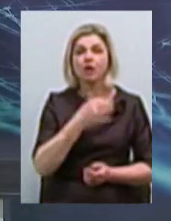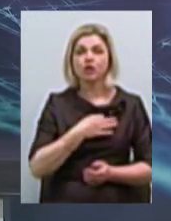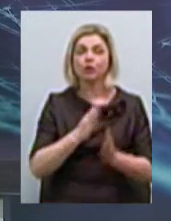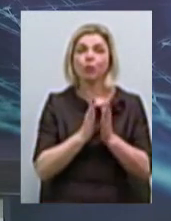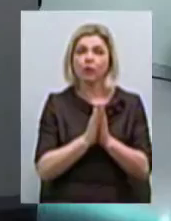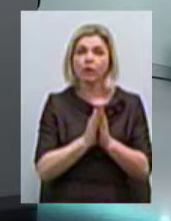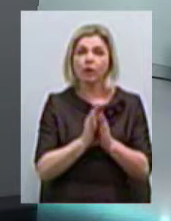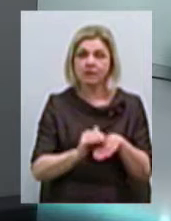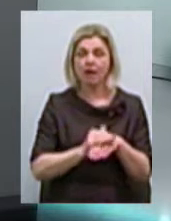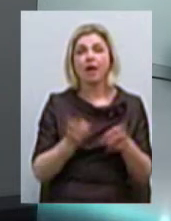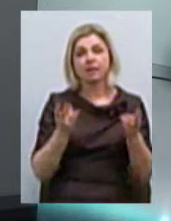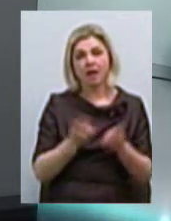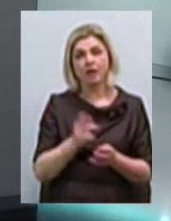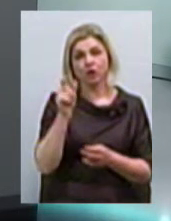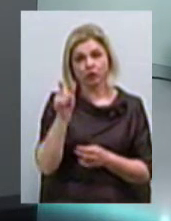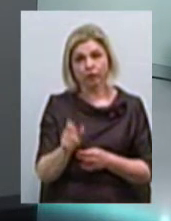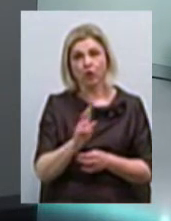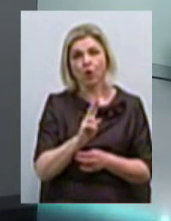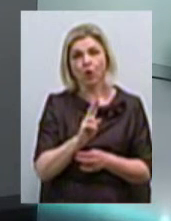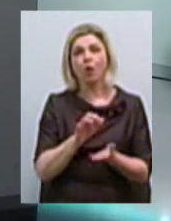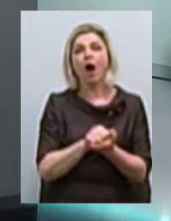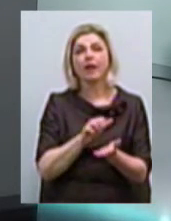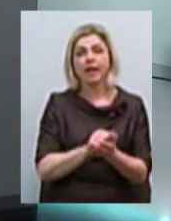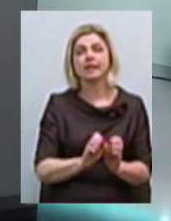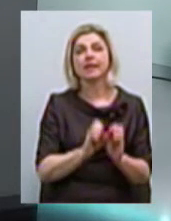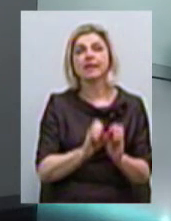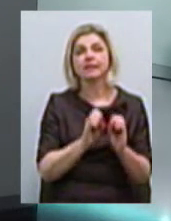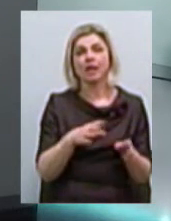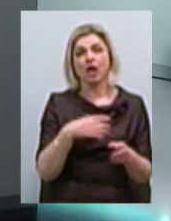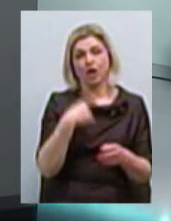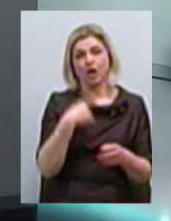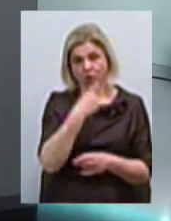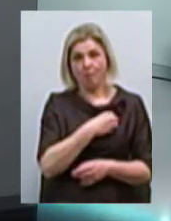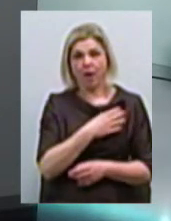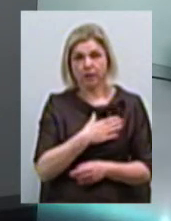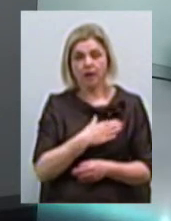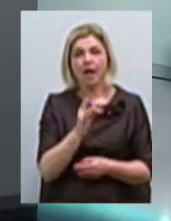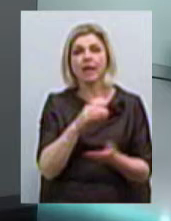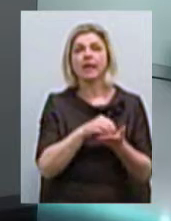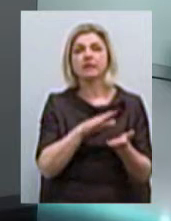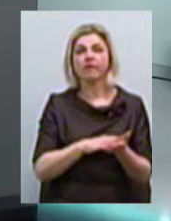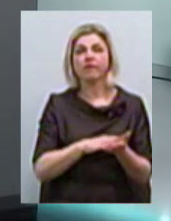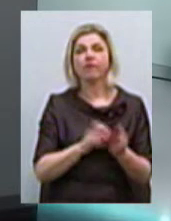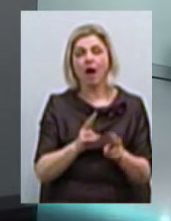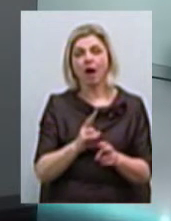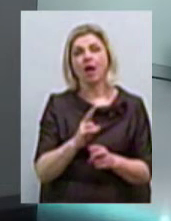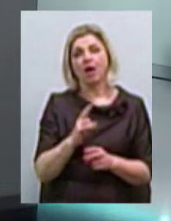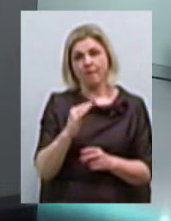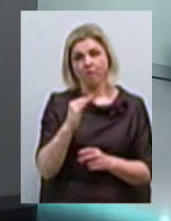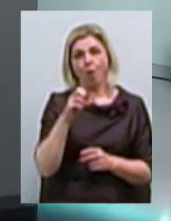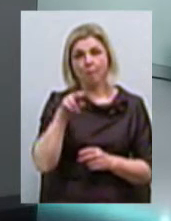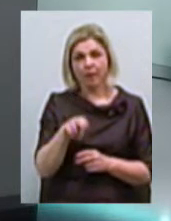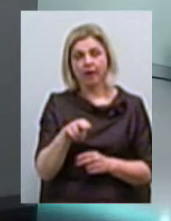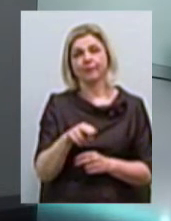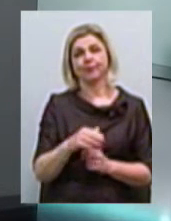чи необхідно фізичній особі, яка здає в оренду особисте майно, реєструватись як ФОП – фізична